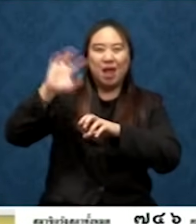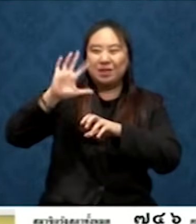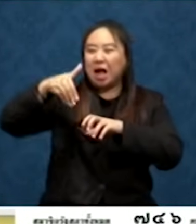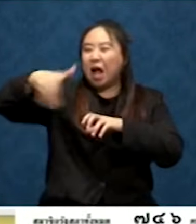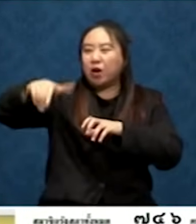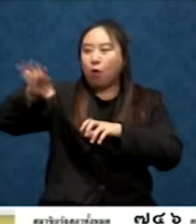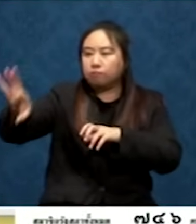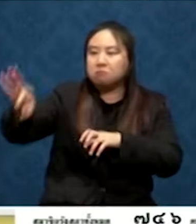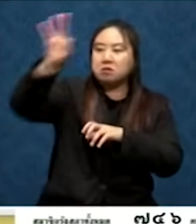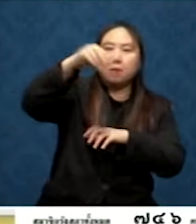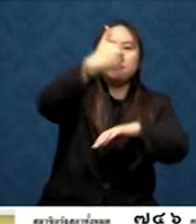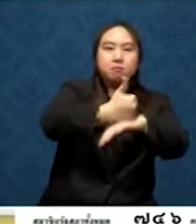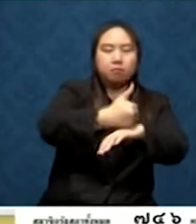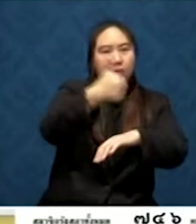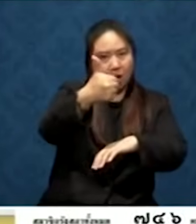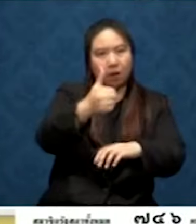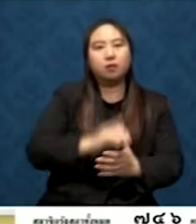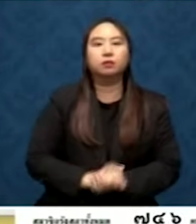เป็นผู้ว่าได้